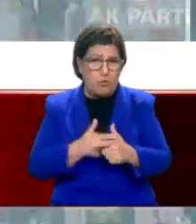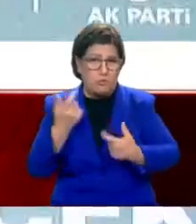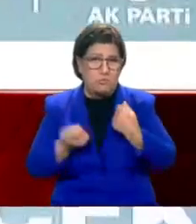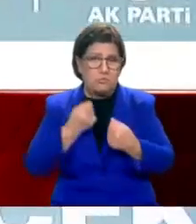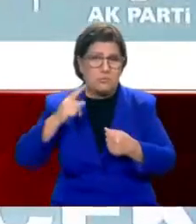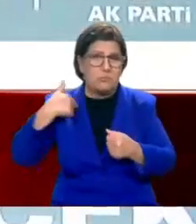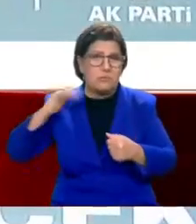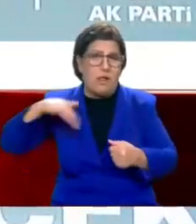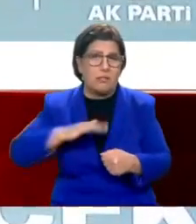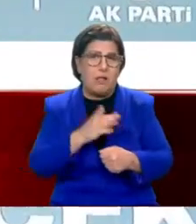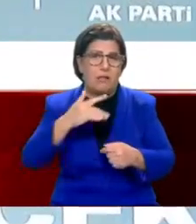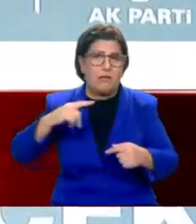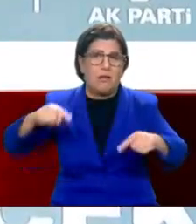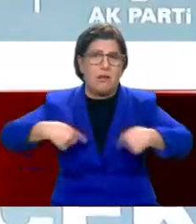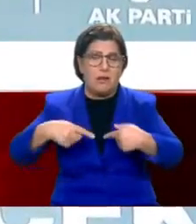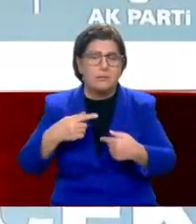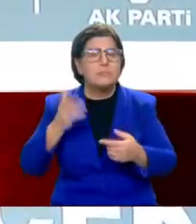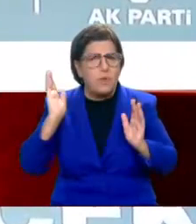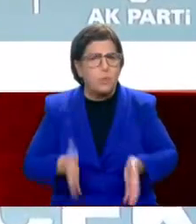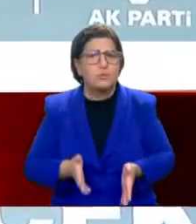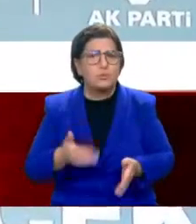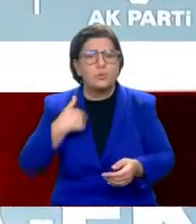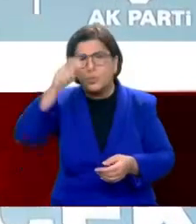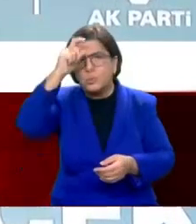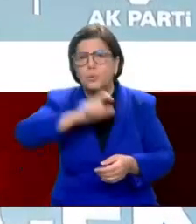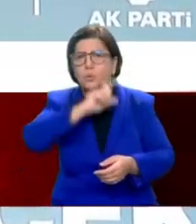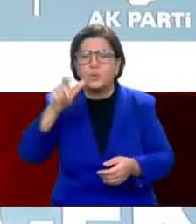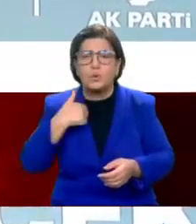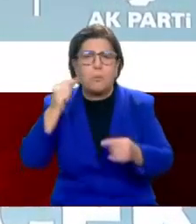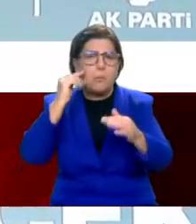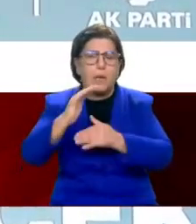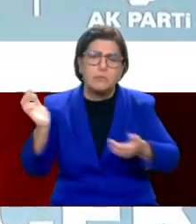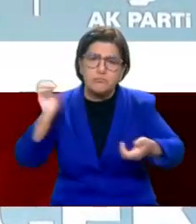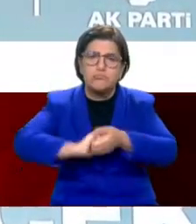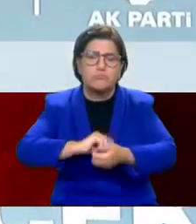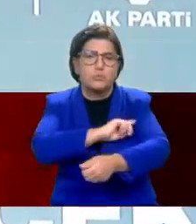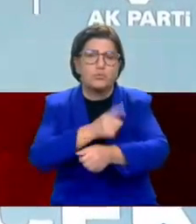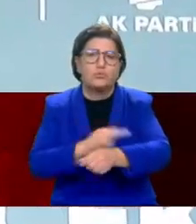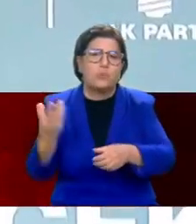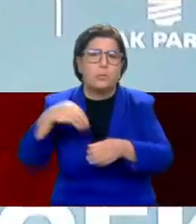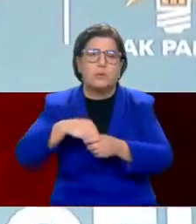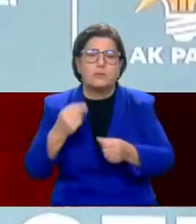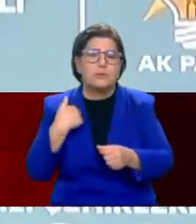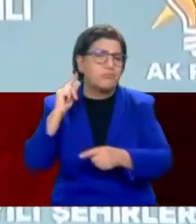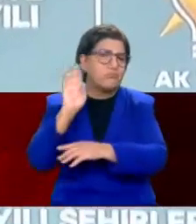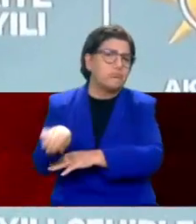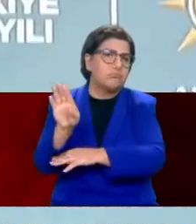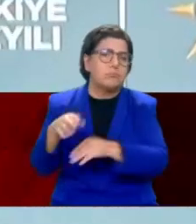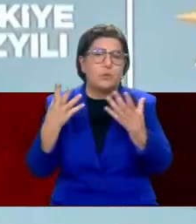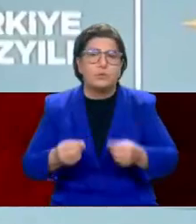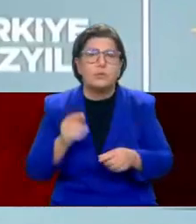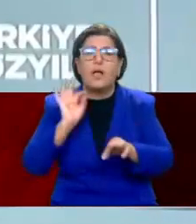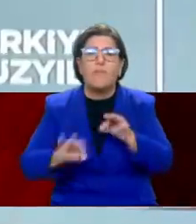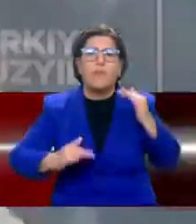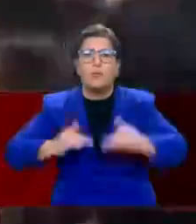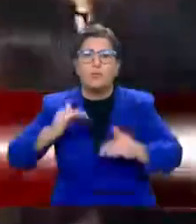geçtiler. Varsın birileri Türk milletinin gücünü hafife alsın. Biz bunlara kesinlikle kulak asmayacağız. Enflasyon